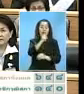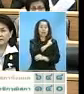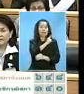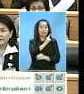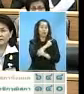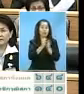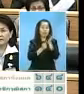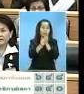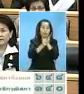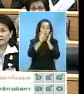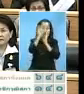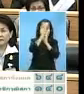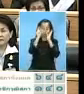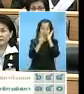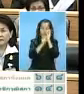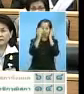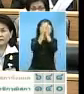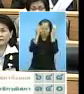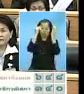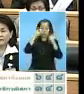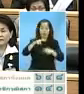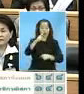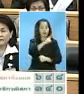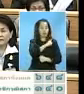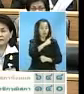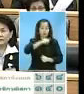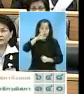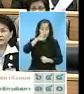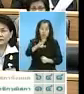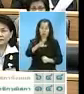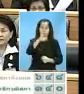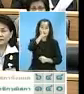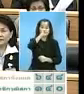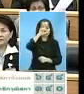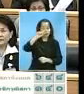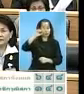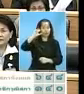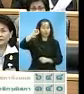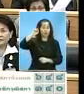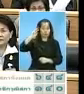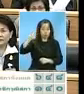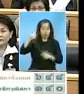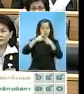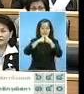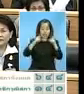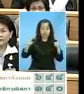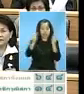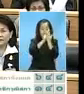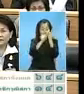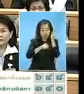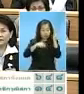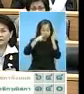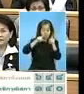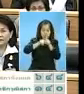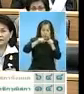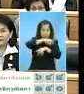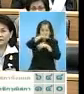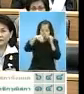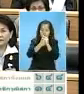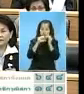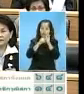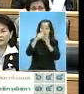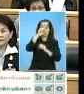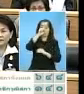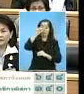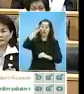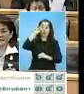แก้ไขกฎหมายนูนต้องอยู่ในภาระหน้าที่ของพวกเราแต่ทุกร่างเขียนเหมือนกันหมดครับว่าเมื่อสสร.ร่าง